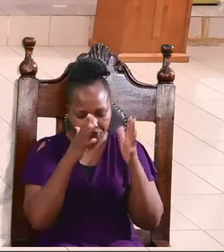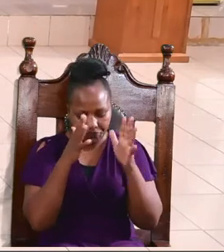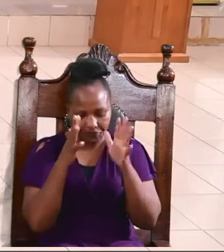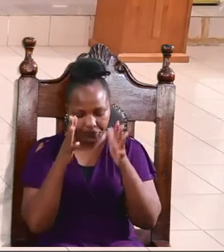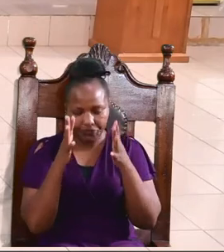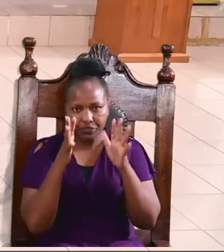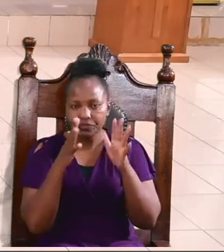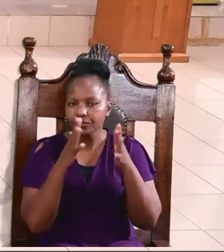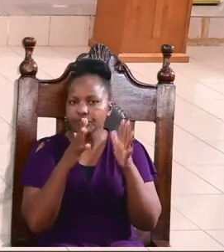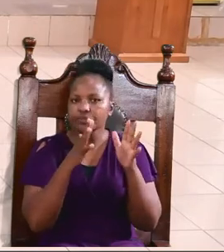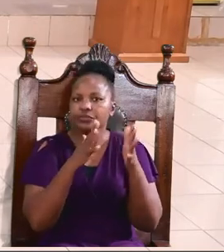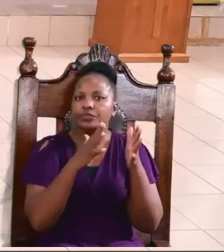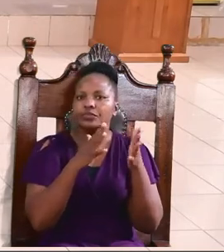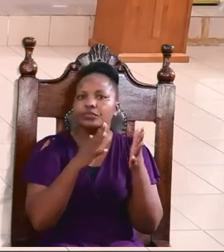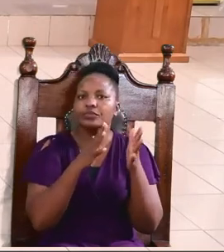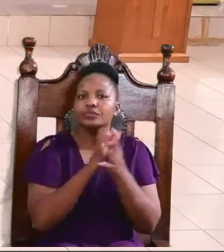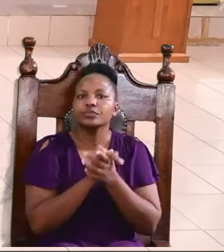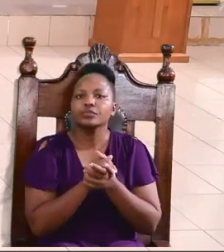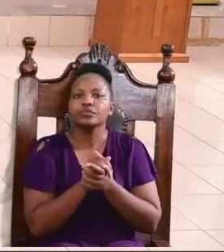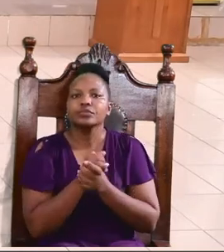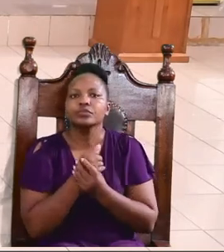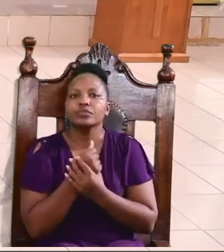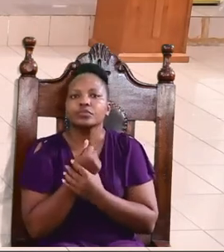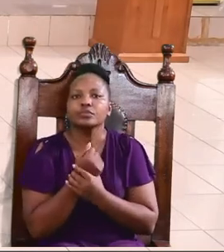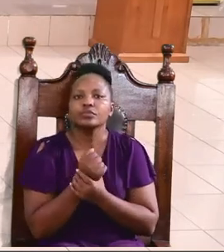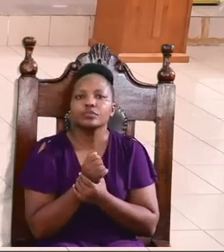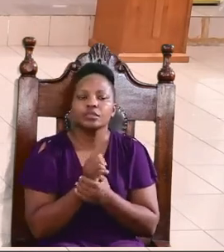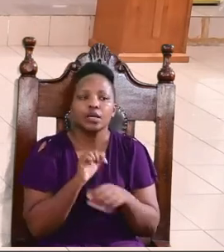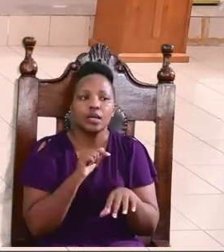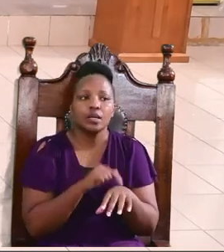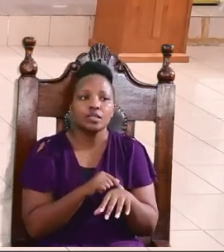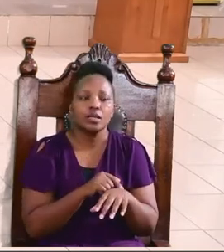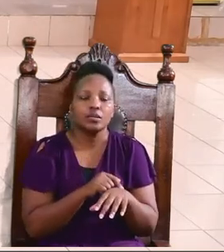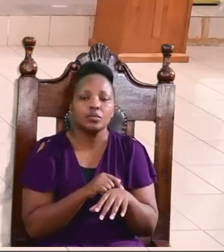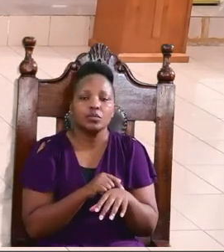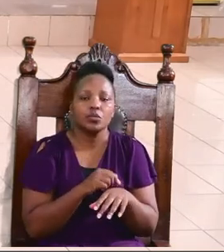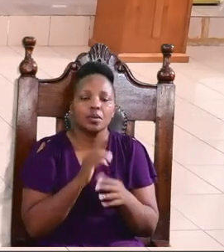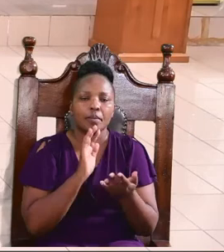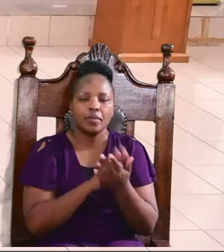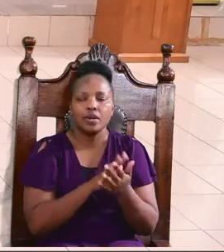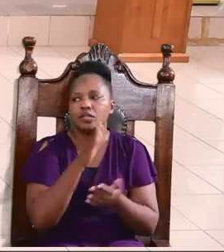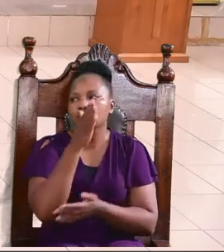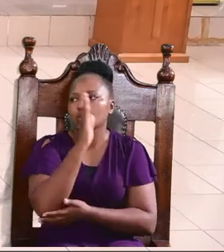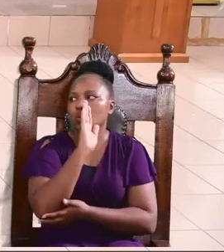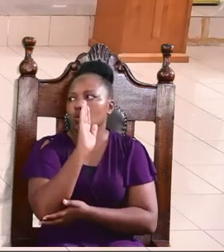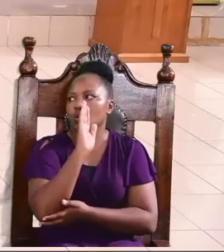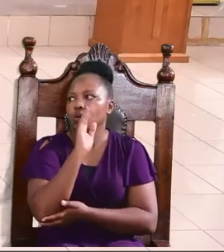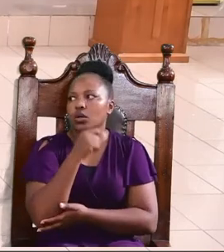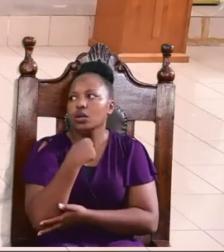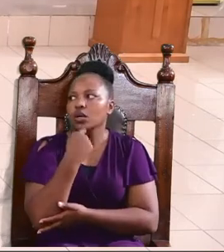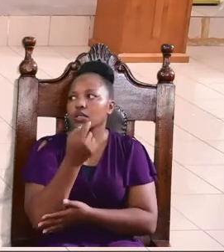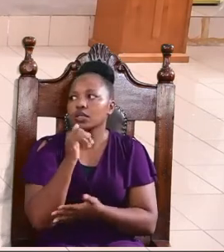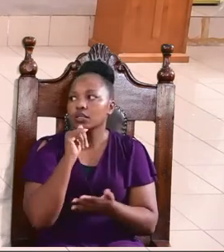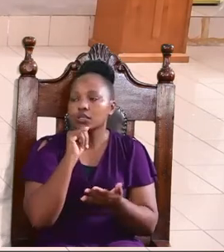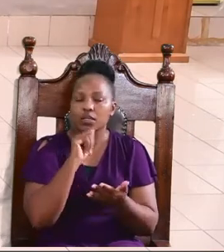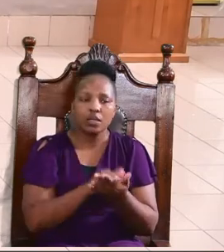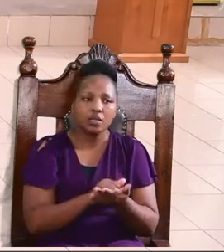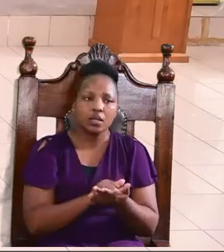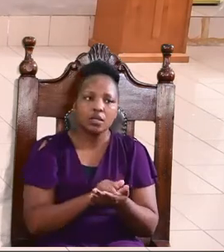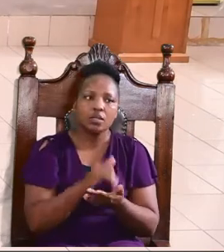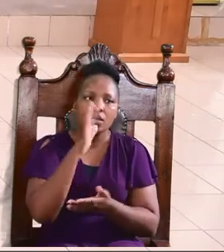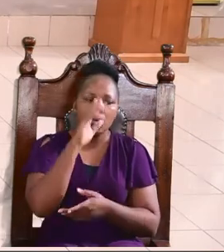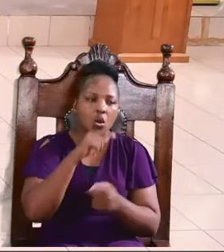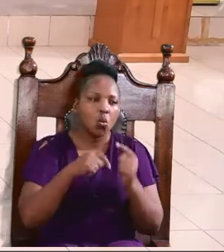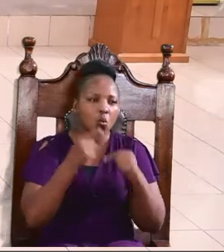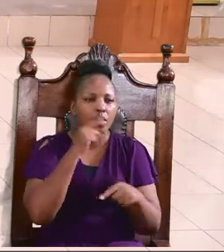kwa Bwana Yesu. Wakati tunapoenda kumtukuza, nataka tuseme ya kuwa Bwana wa majeshi ameshinda